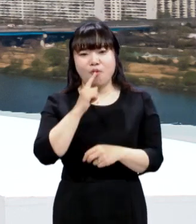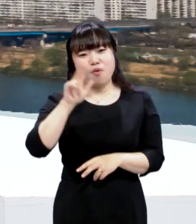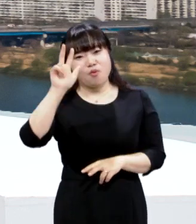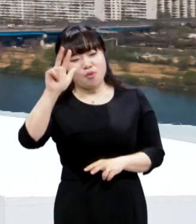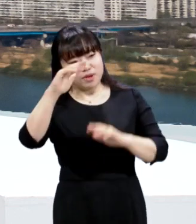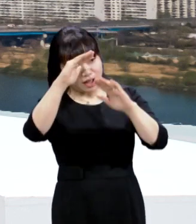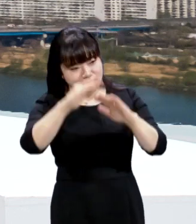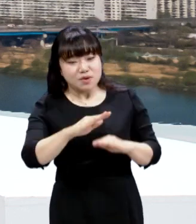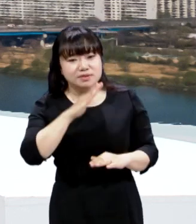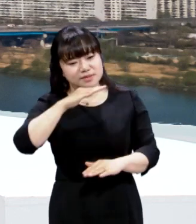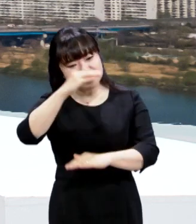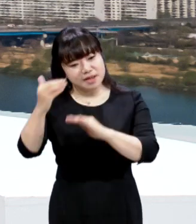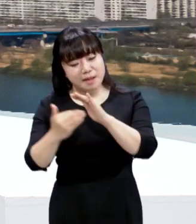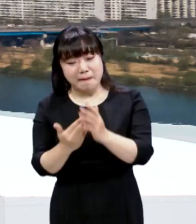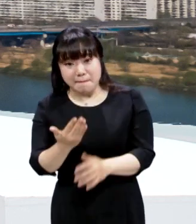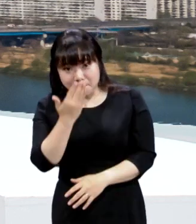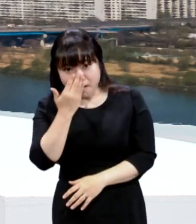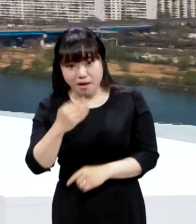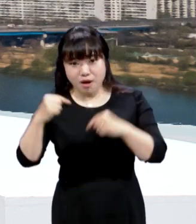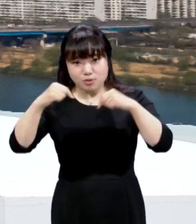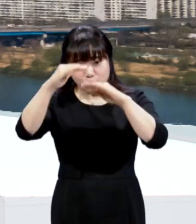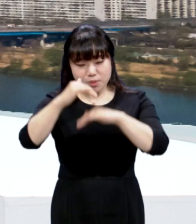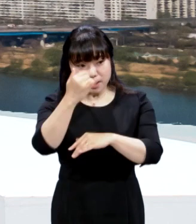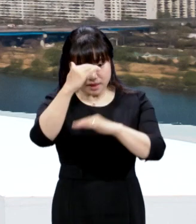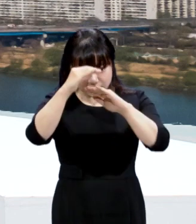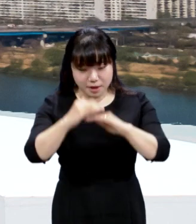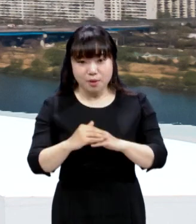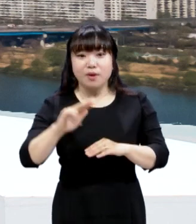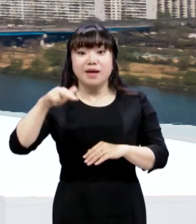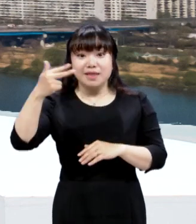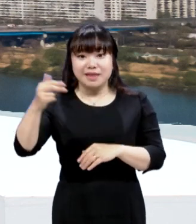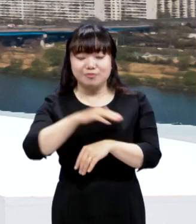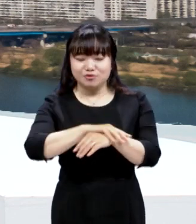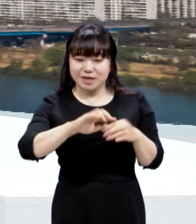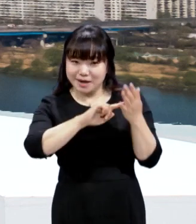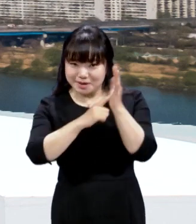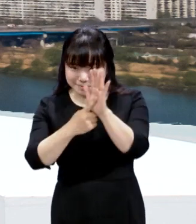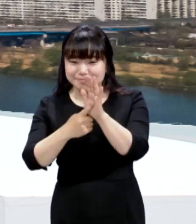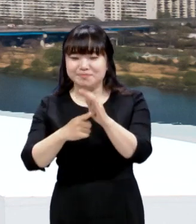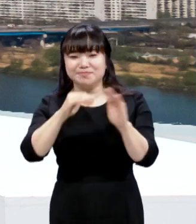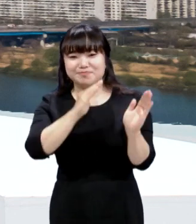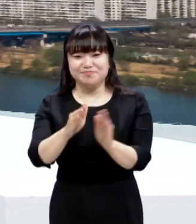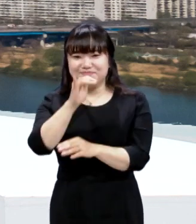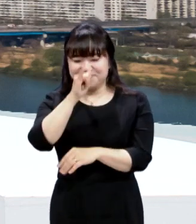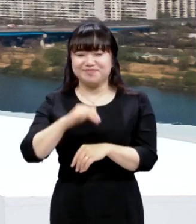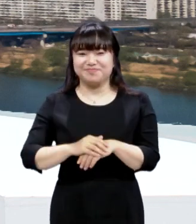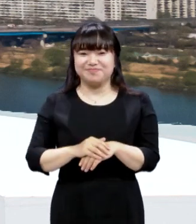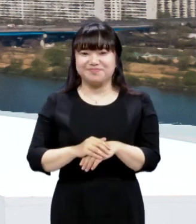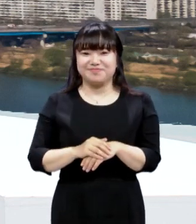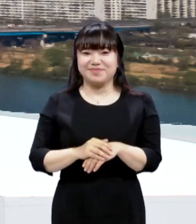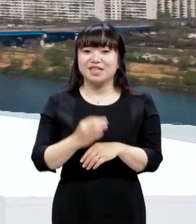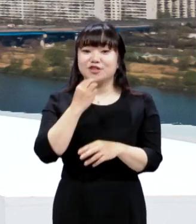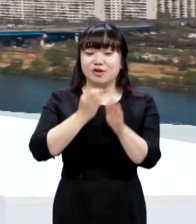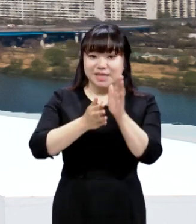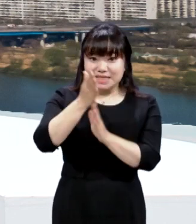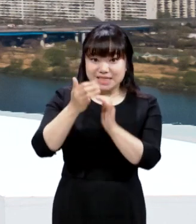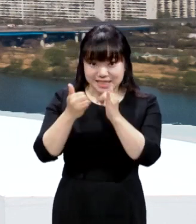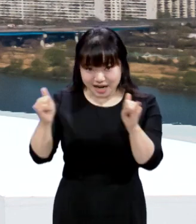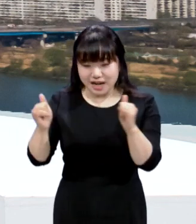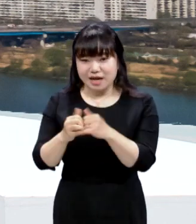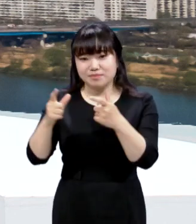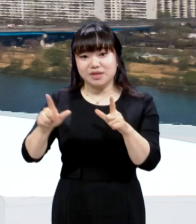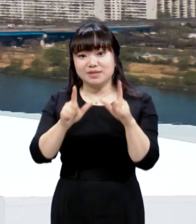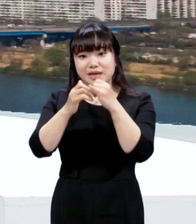괄 실현 가능한지 토레 내용을 중심으로 다음 지에 보도에 드리도록 하겠습니다 네 저희는 서울시민 더 나아가